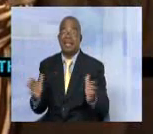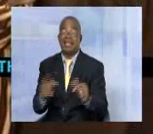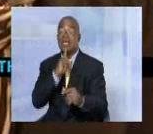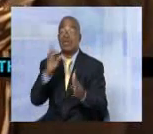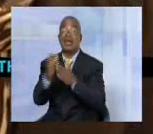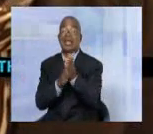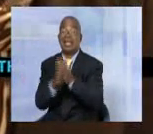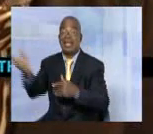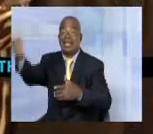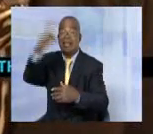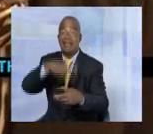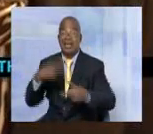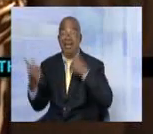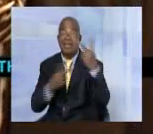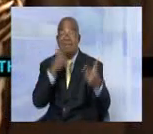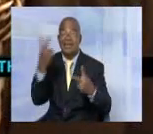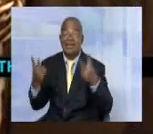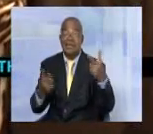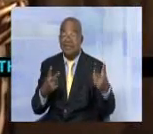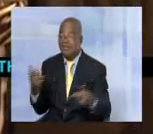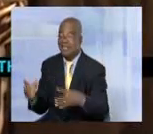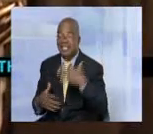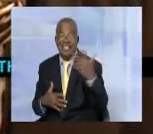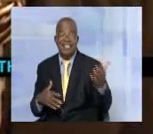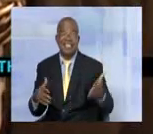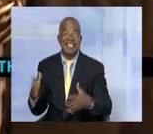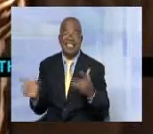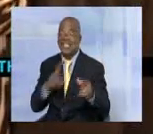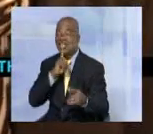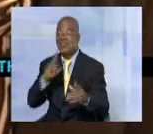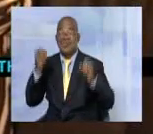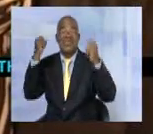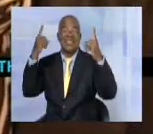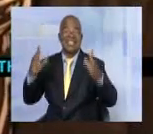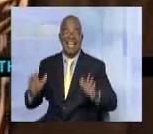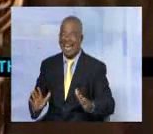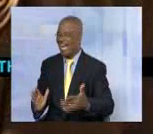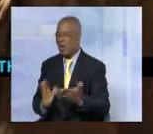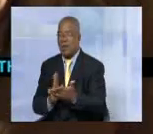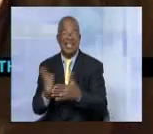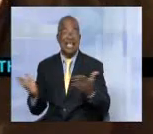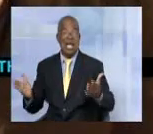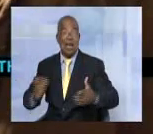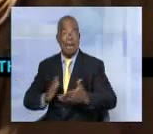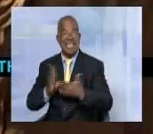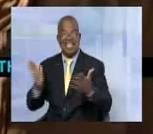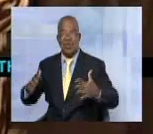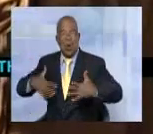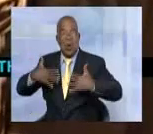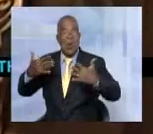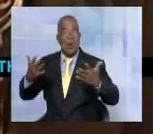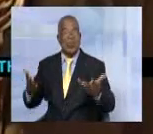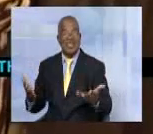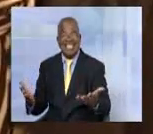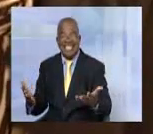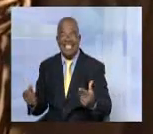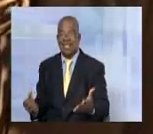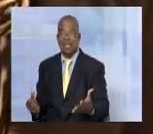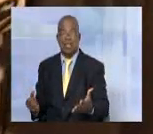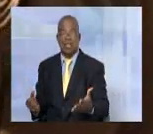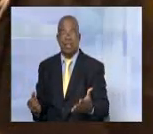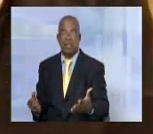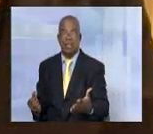la naissance d'un style de design afrocentré. Dans 20 ans, 30 ans, quand on étudiera cette période, on verra qu'à cette époque, un